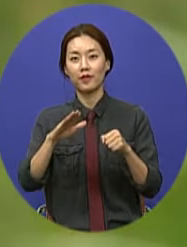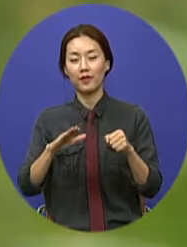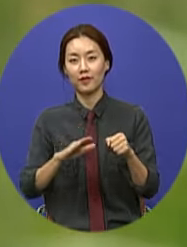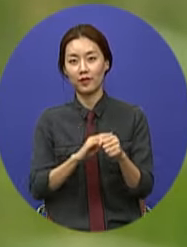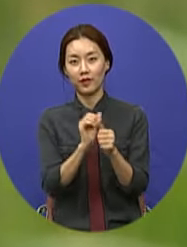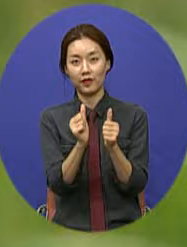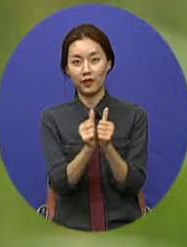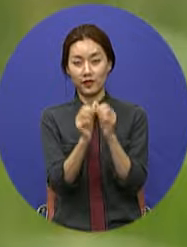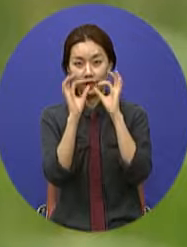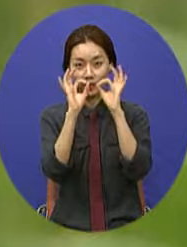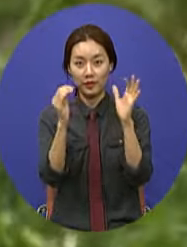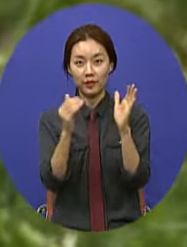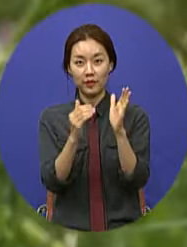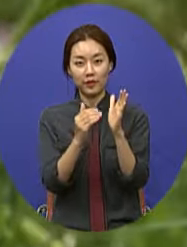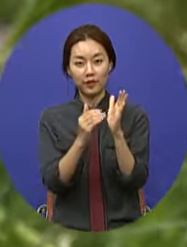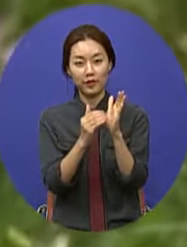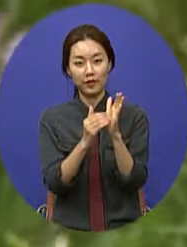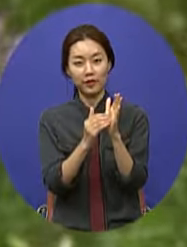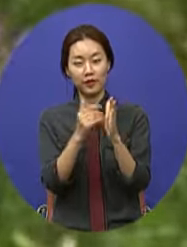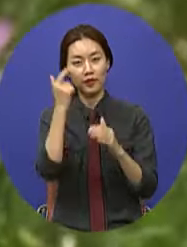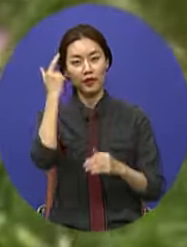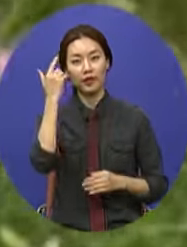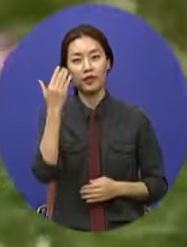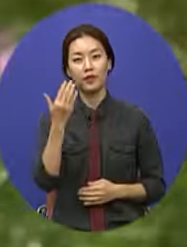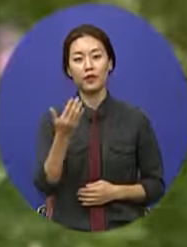사랑을 보았을까